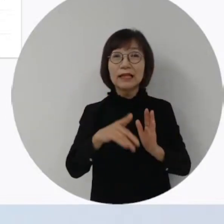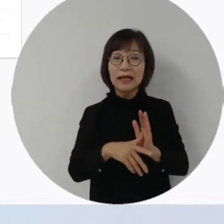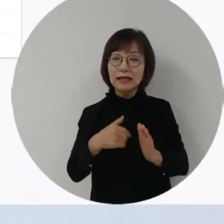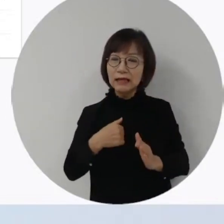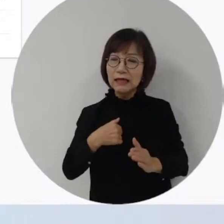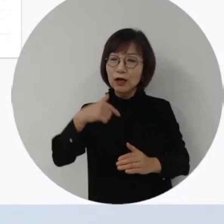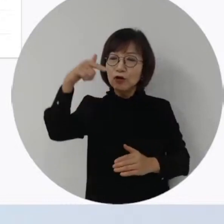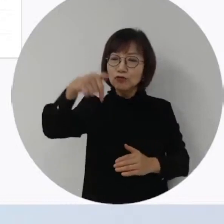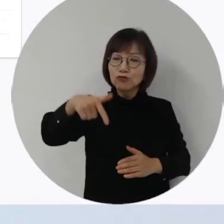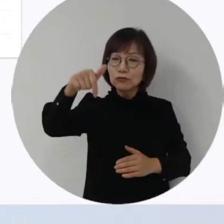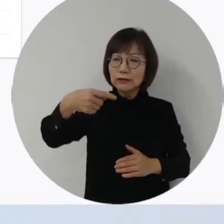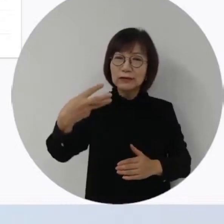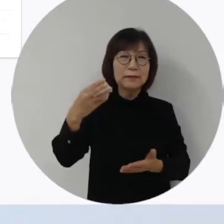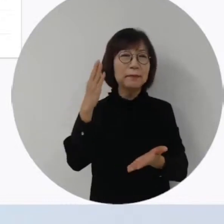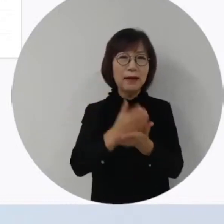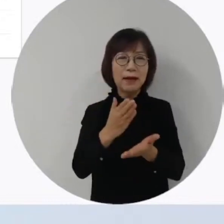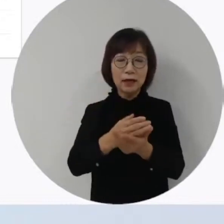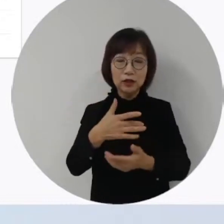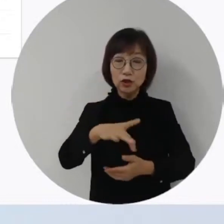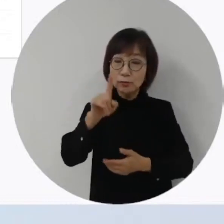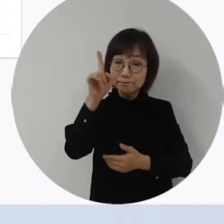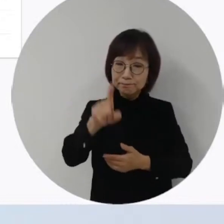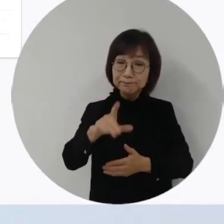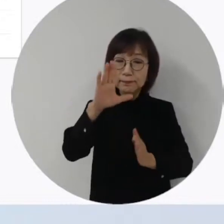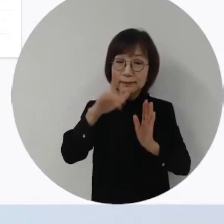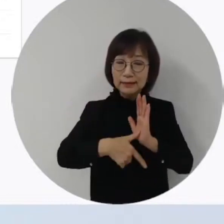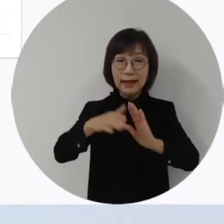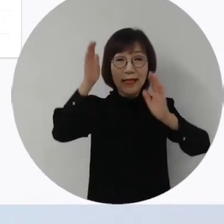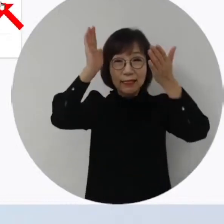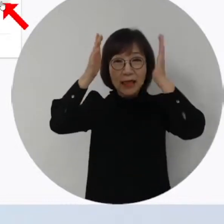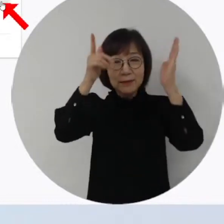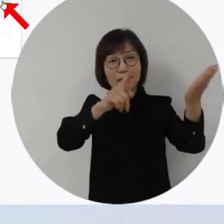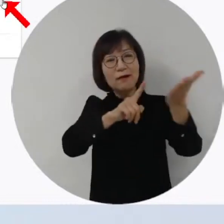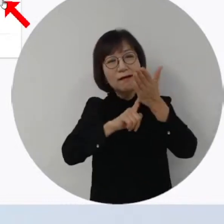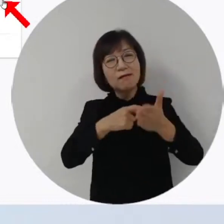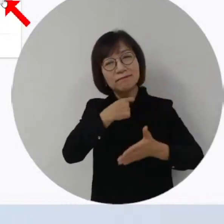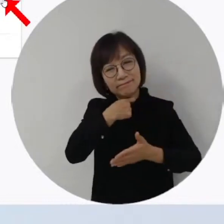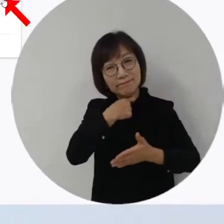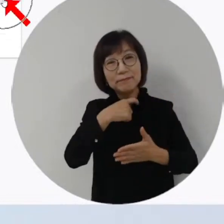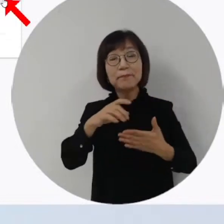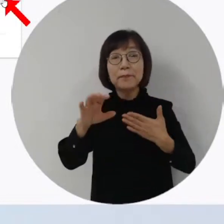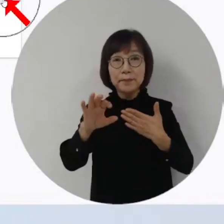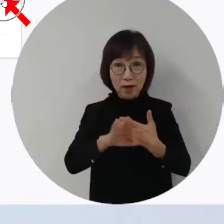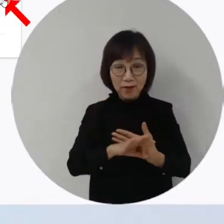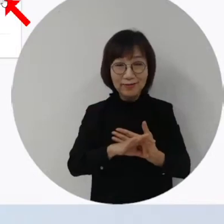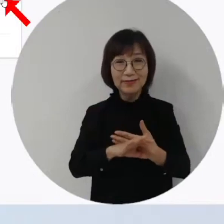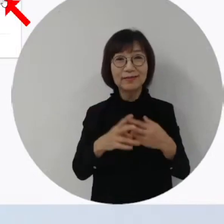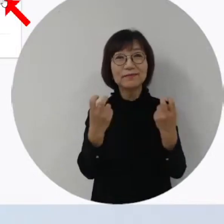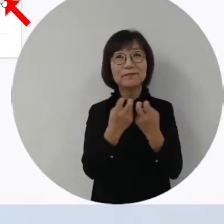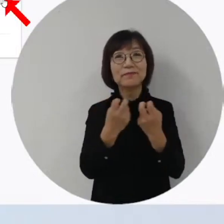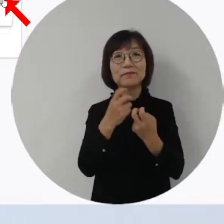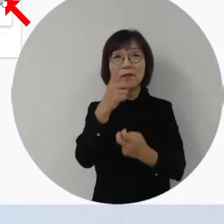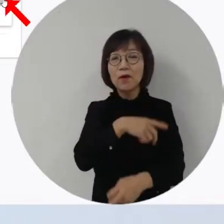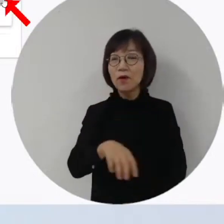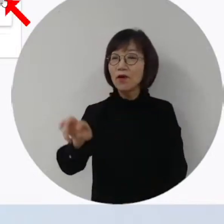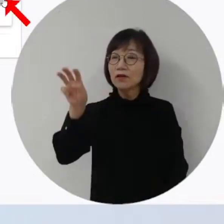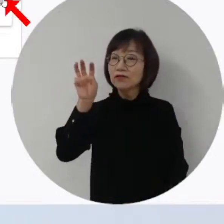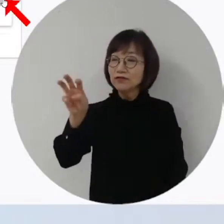점점점 요거는 수정할 수 있는 메뉴가 나와요. 점점점 메뉴 클릭해서 수정 들어가지고